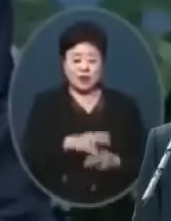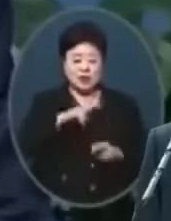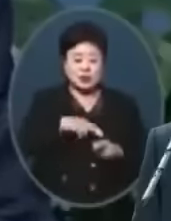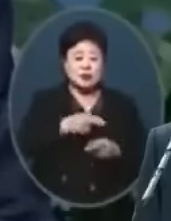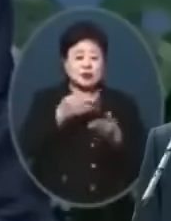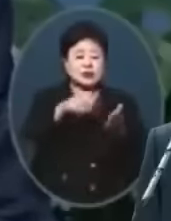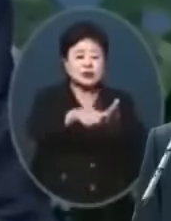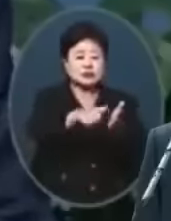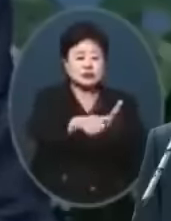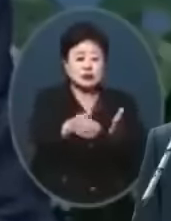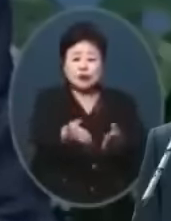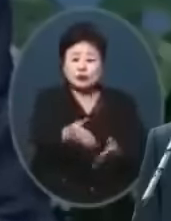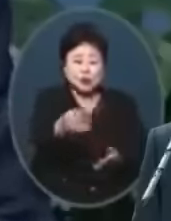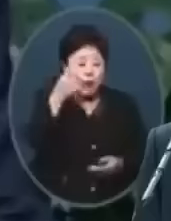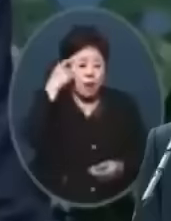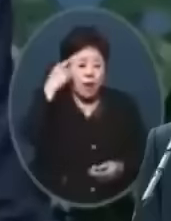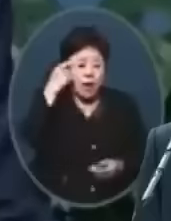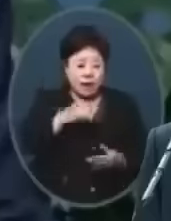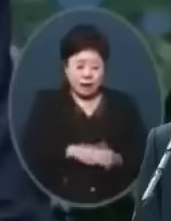드릴 준비가 다 되는데